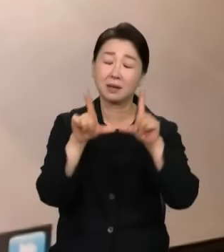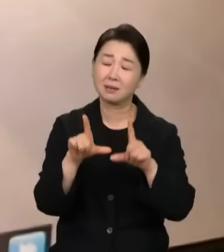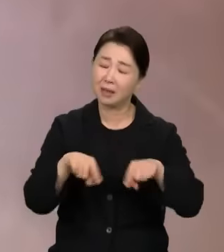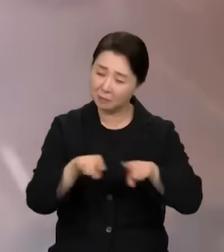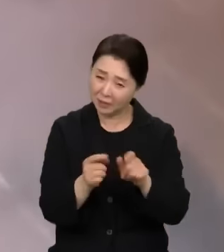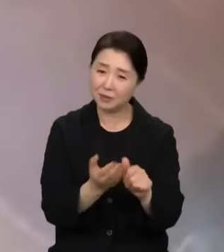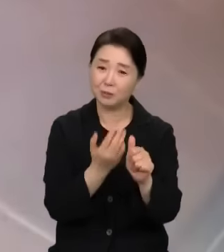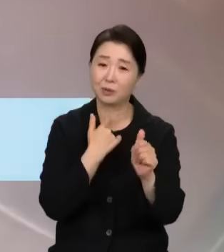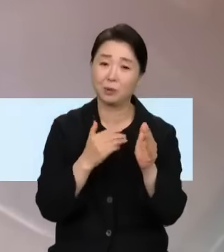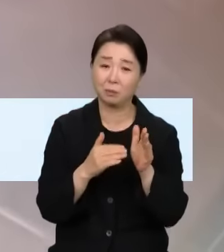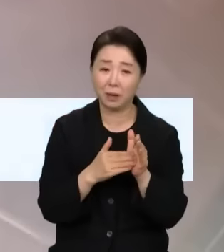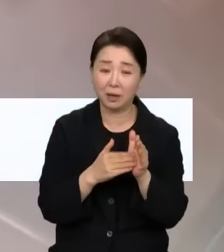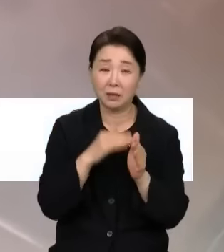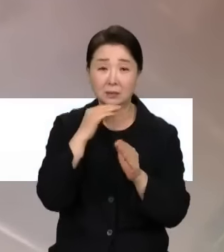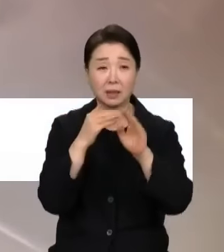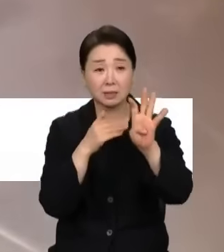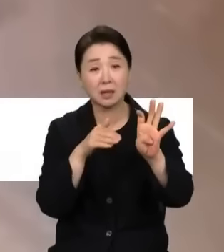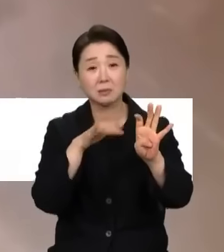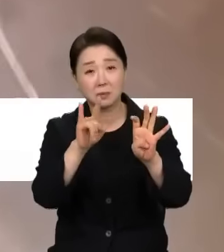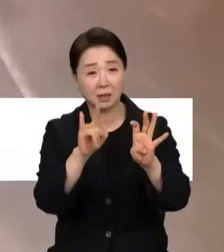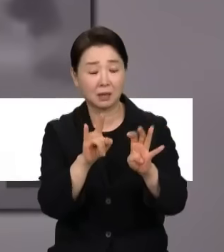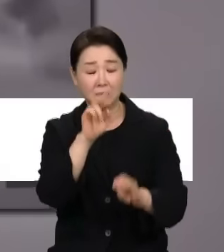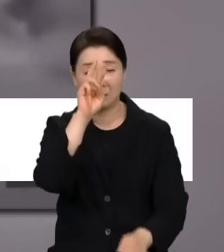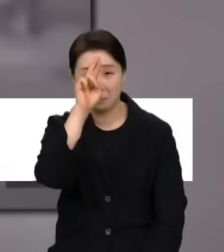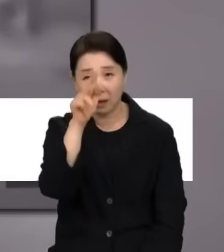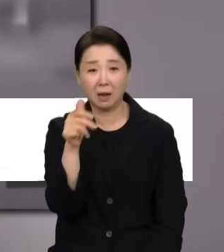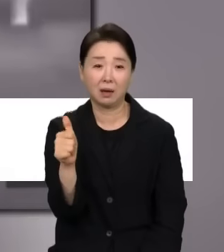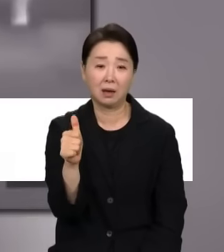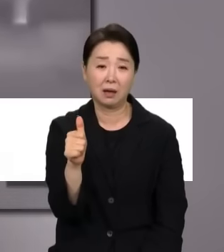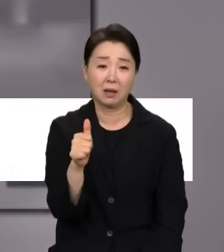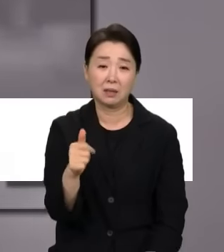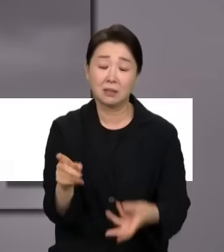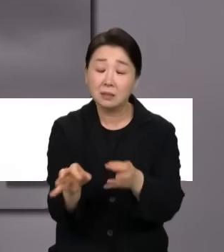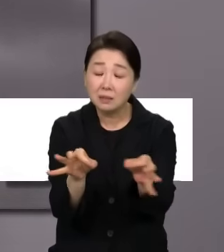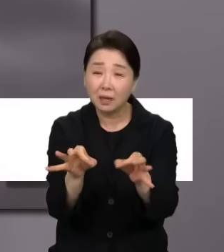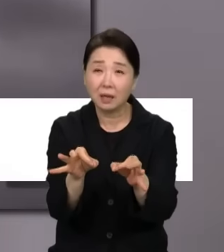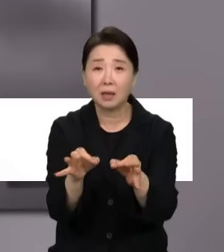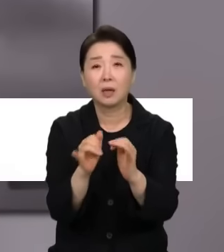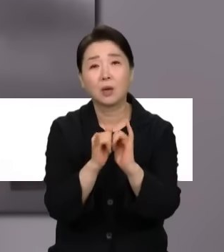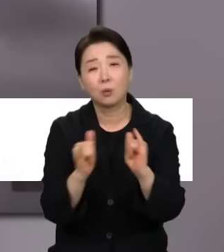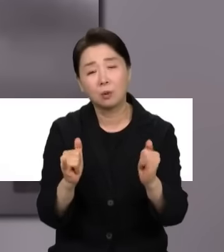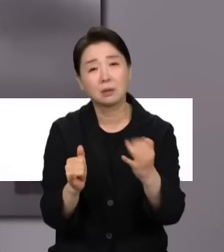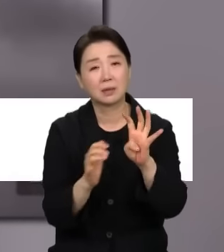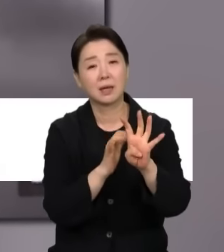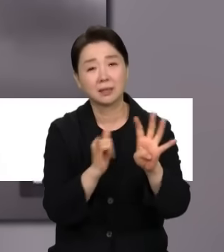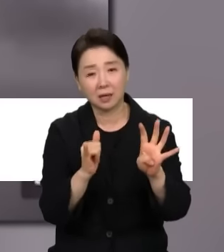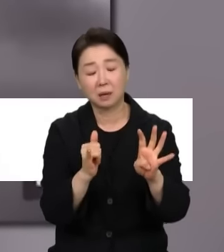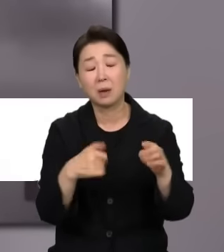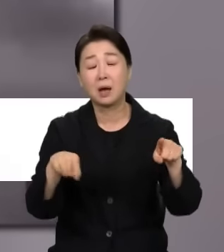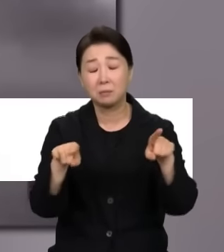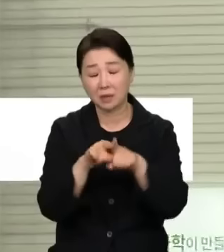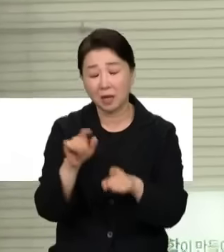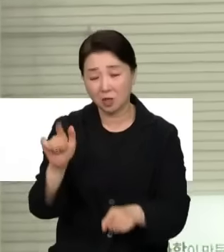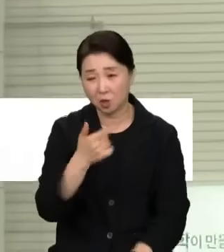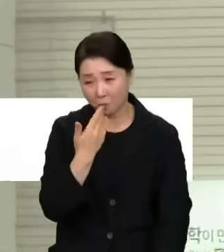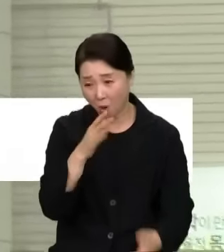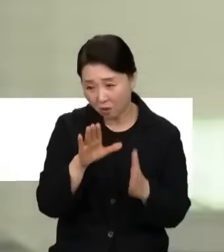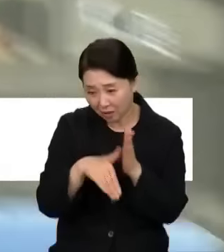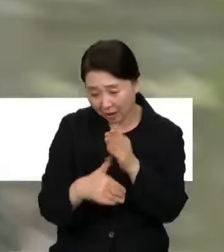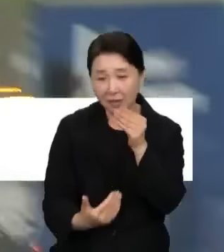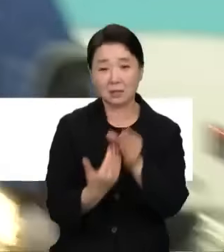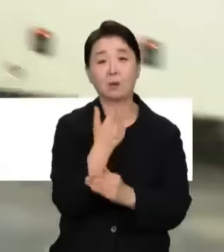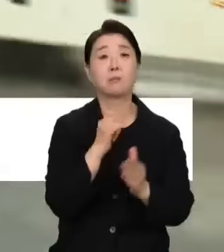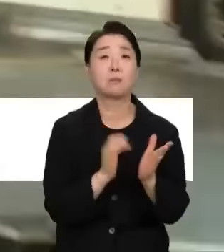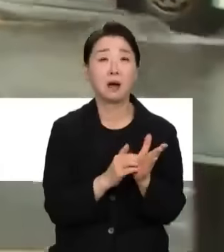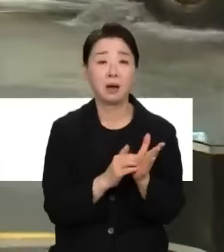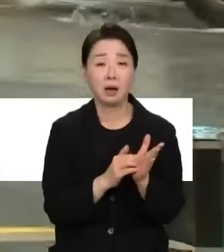이들과 40대 박모 씨 등 은행원 4명은 어제 함께 저녁 식사를 하기 위해 모였다 참변을 당했습니다. 사고